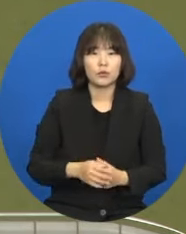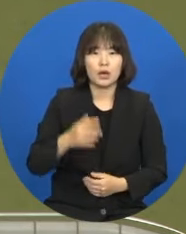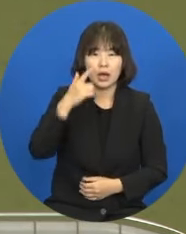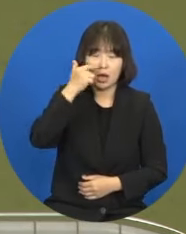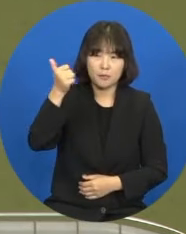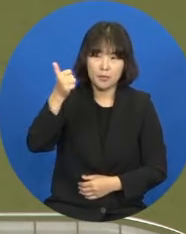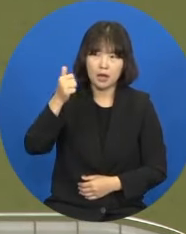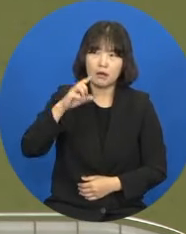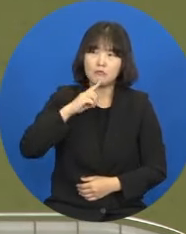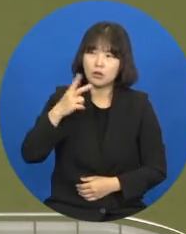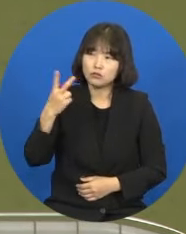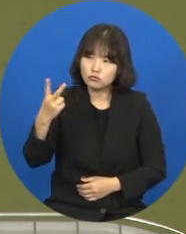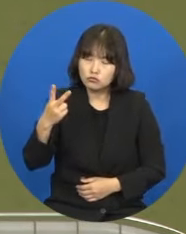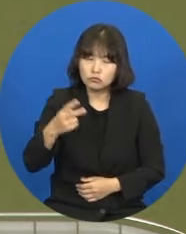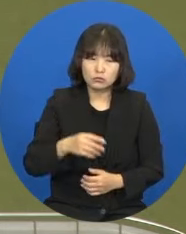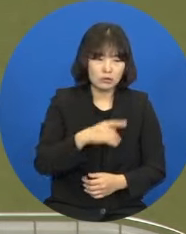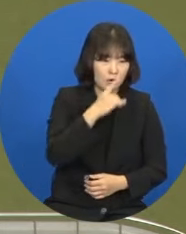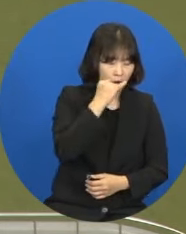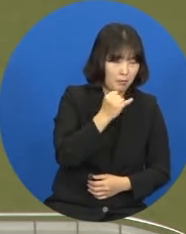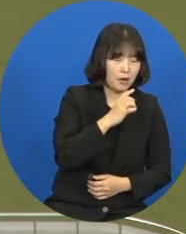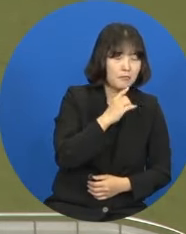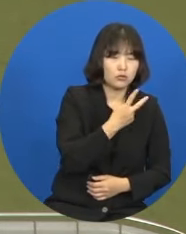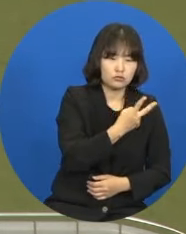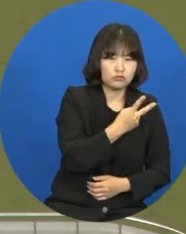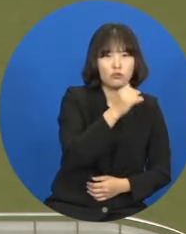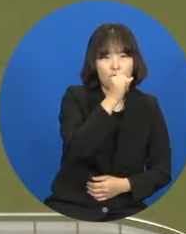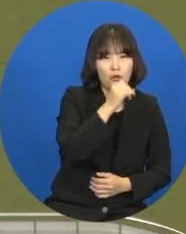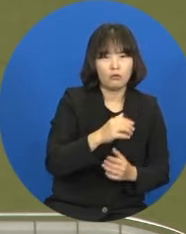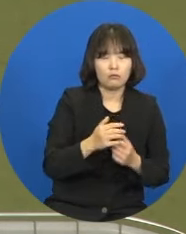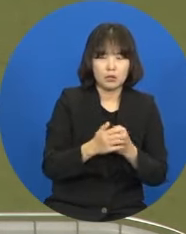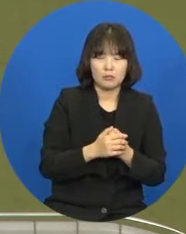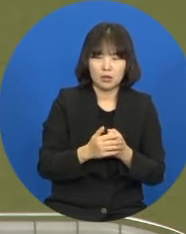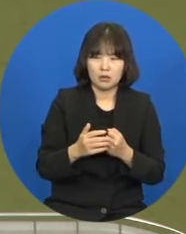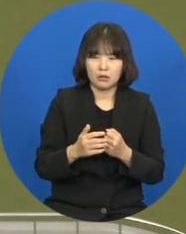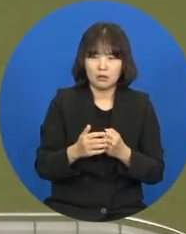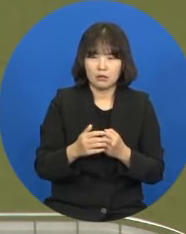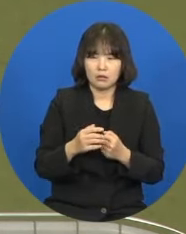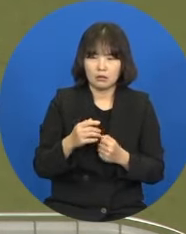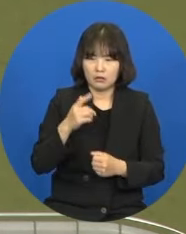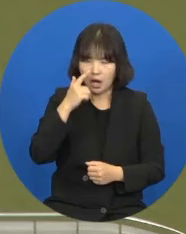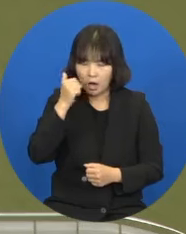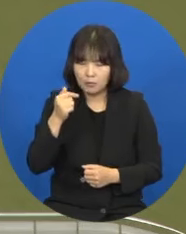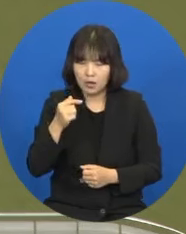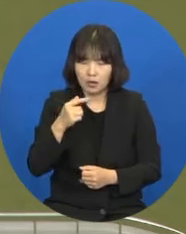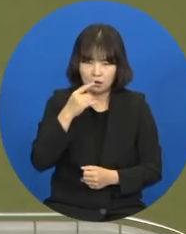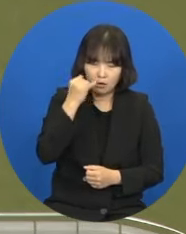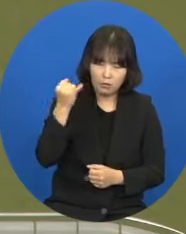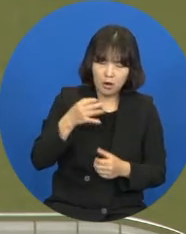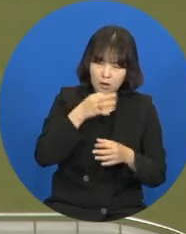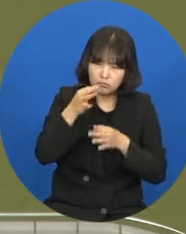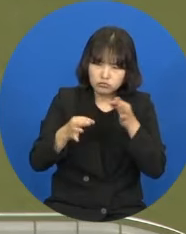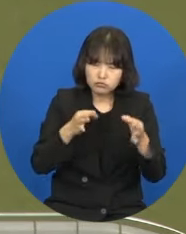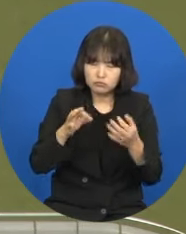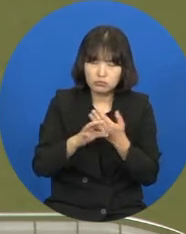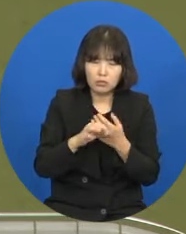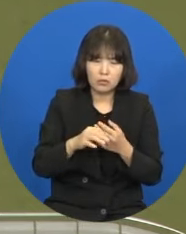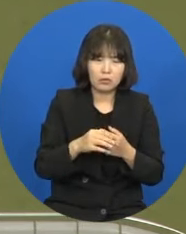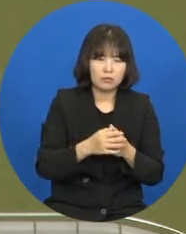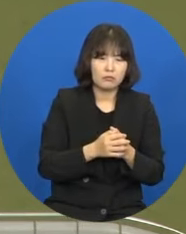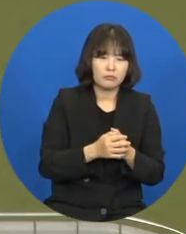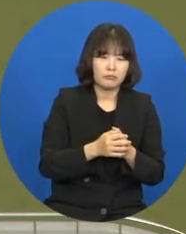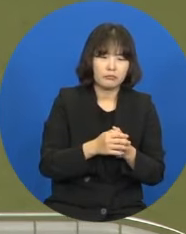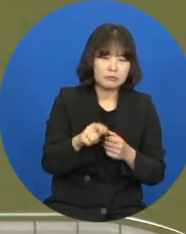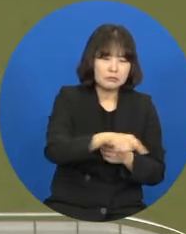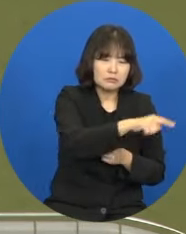두명 엄마만 두 명인 애들이 있는데 기 아빠 엄마이 애들은 뭐가 되냐 별하는 거 아니냐 애들 그러니까 그 얘기하지 말아라